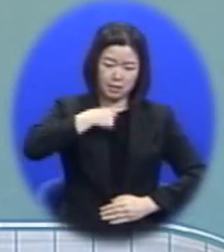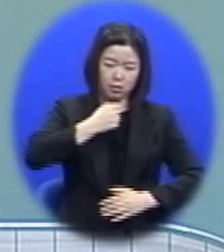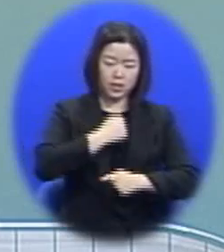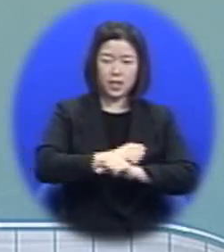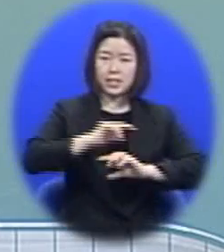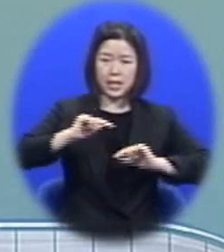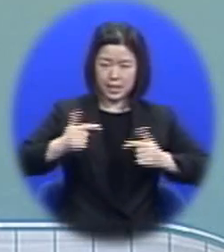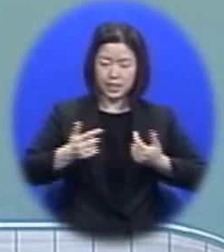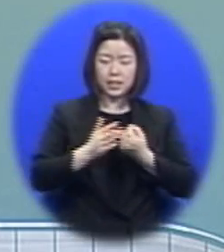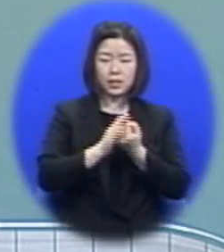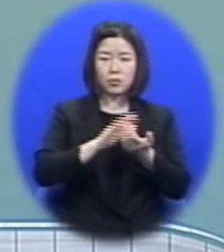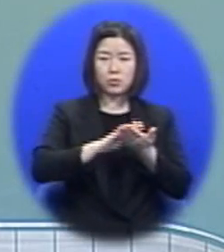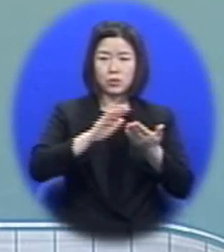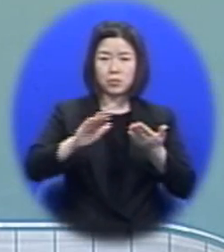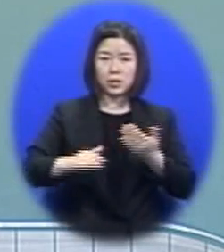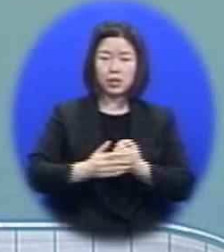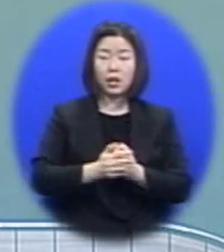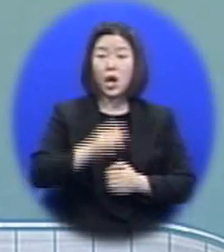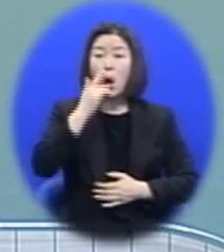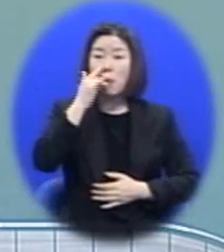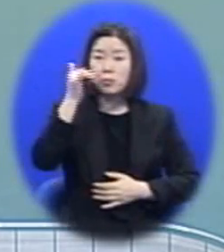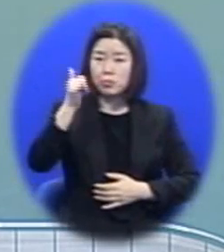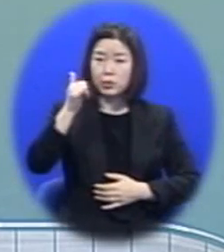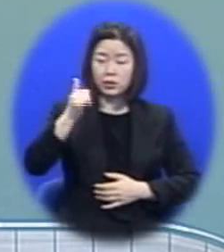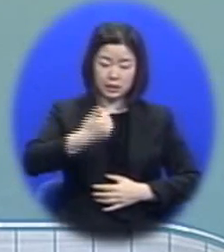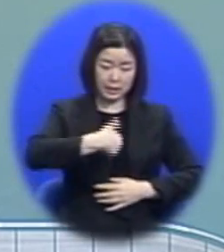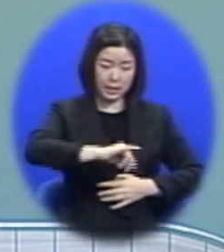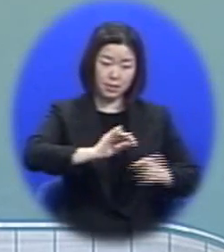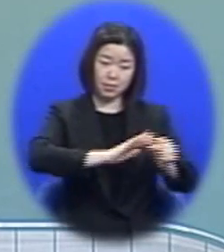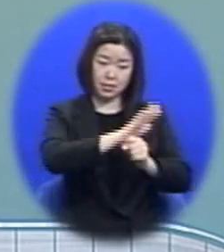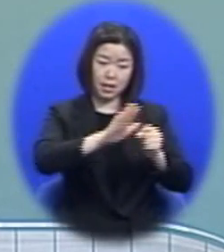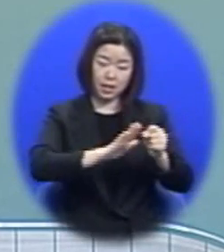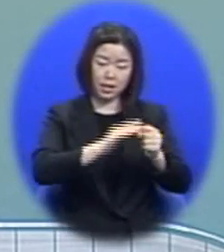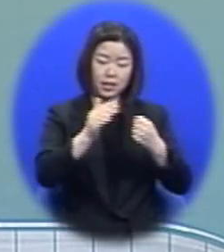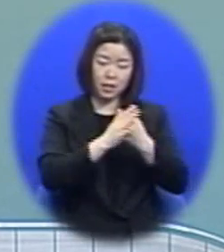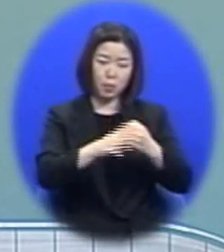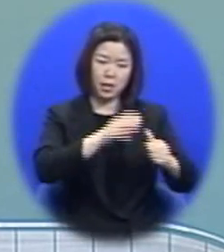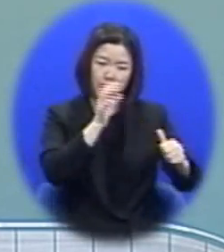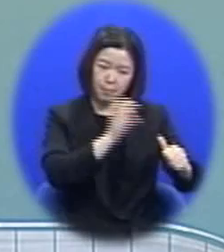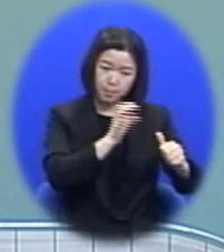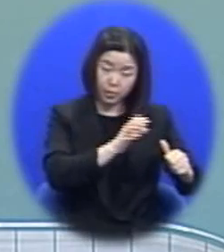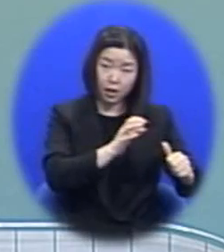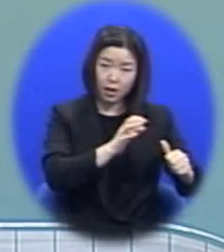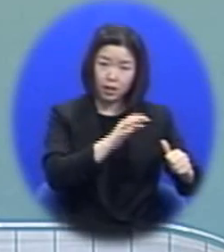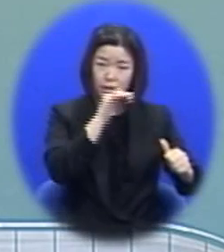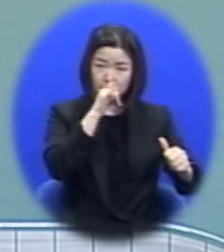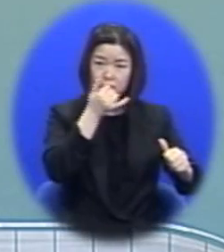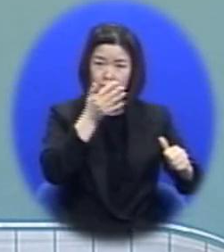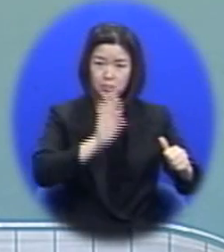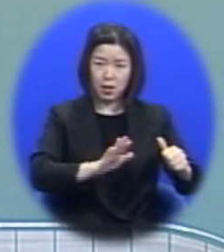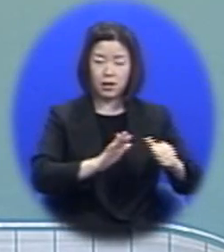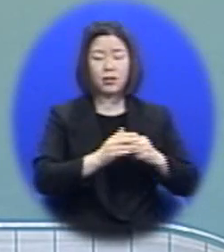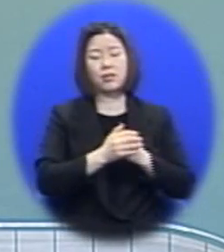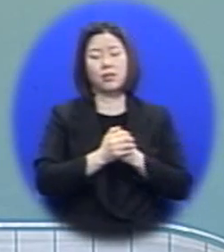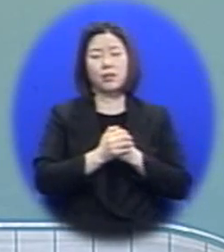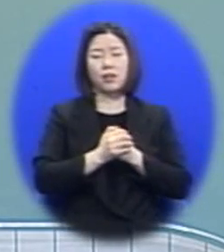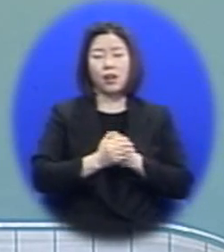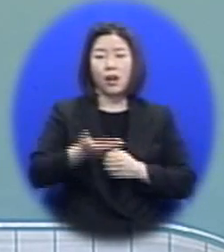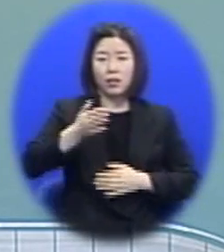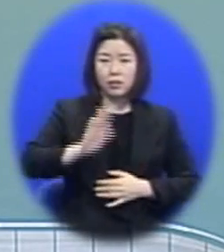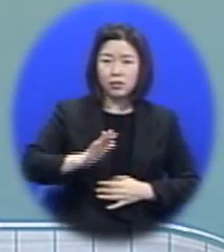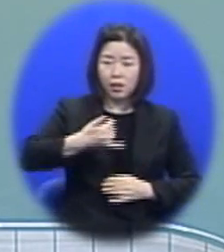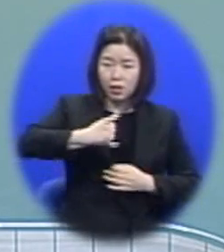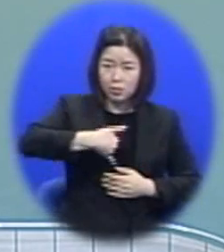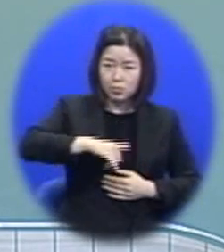때문에 그렇습니다 부모는 자녀들을 사랑해서 한다고 말합니다 너를 위해서 하는 거야라고 말합니다 그런데